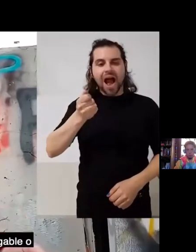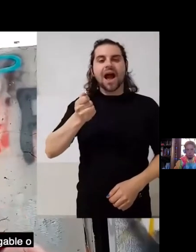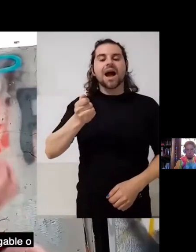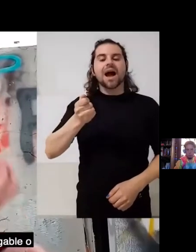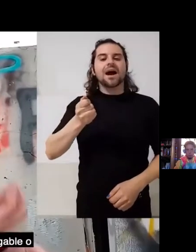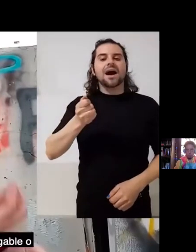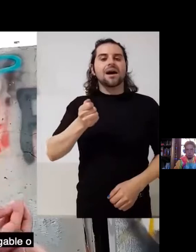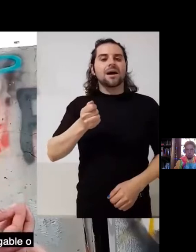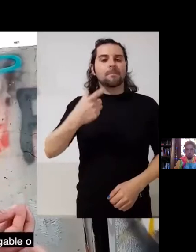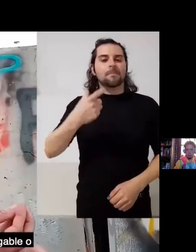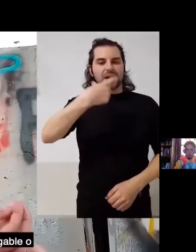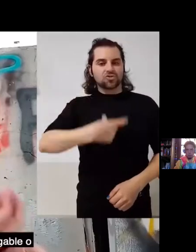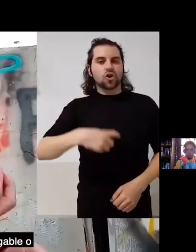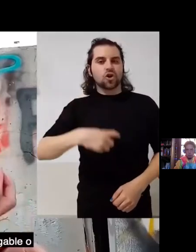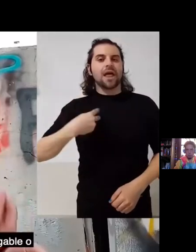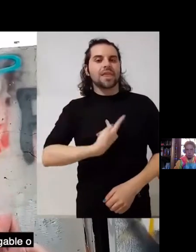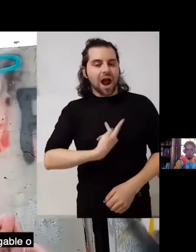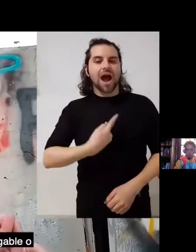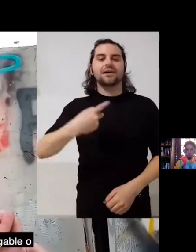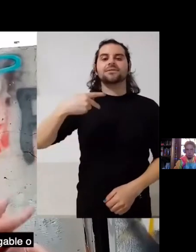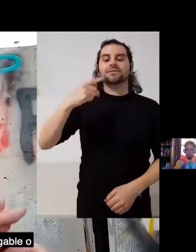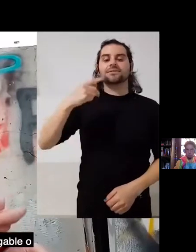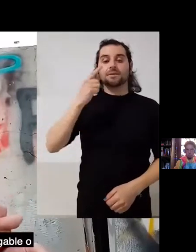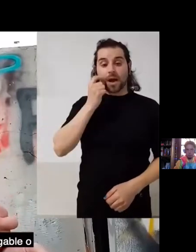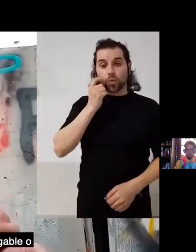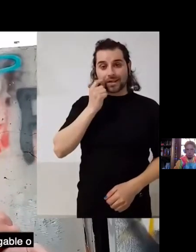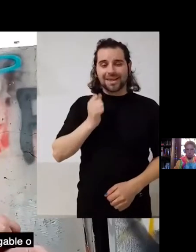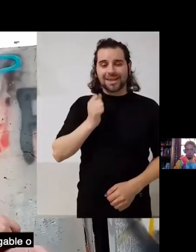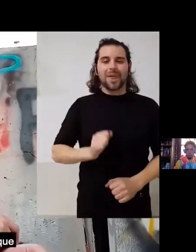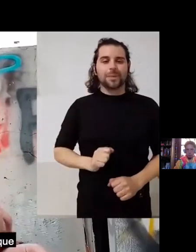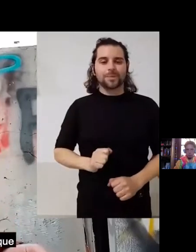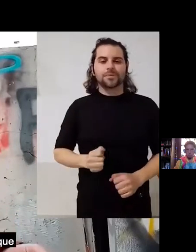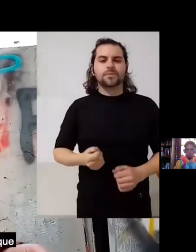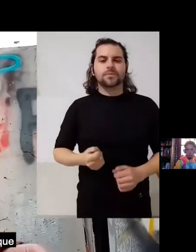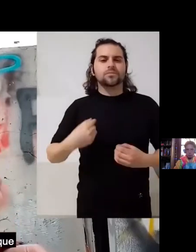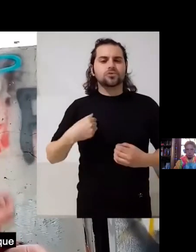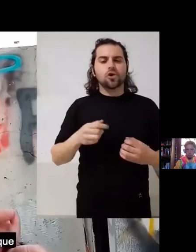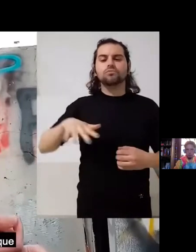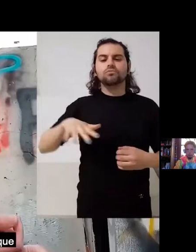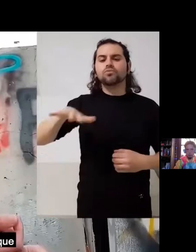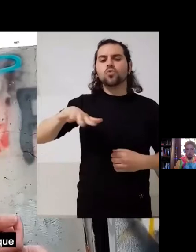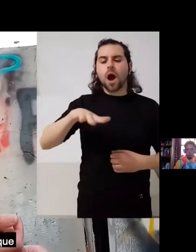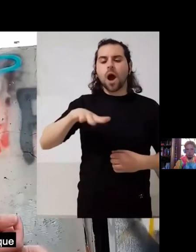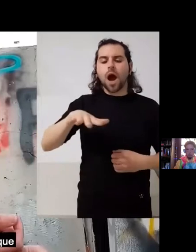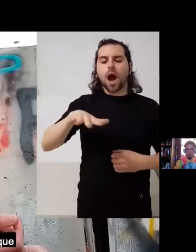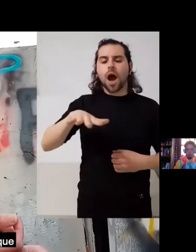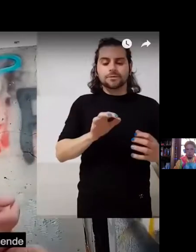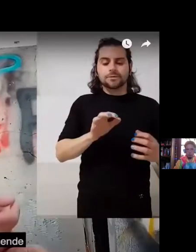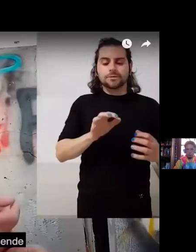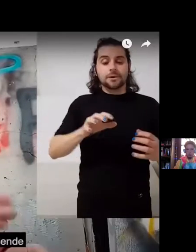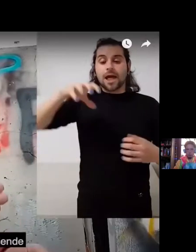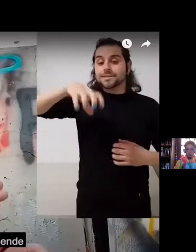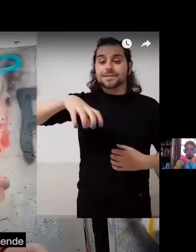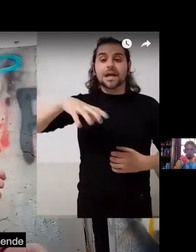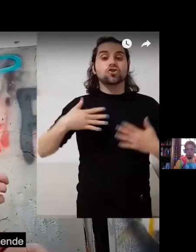comme avec ma masculinité non binaire, quand j'arrive à une consultation amiable ou un